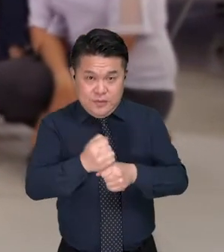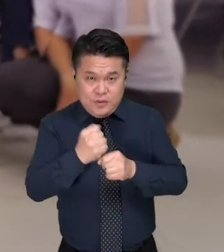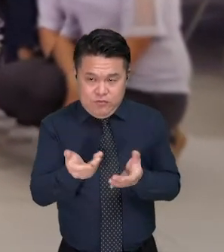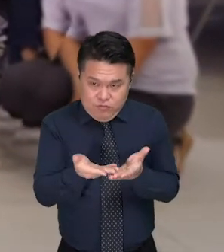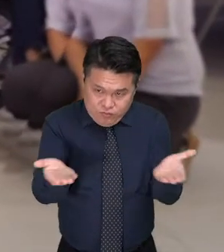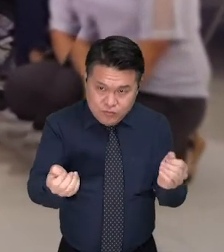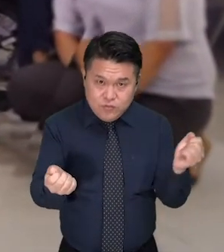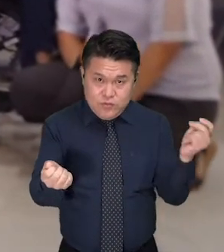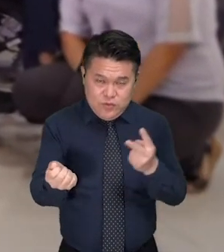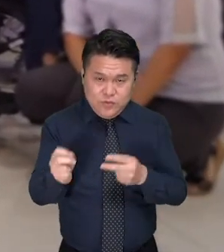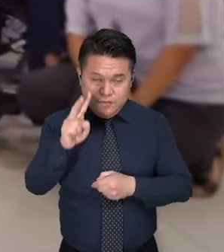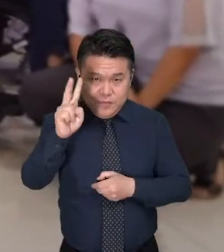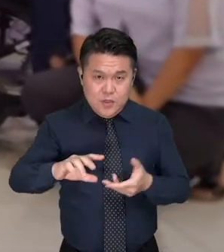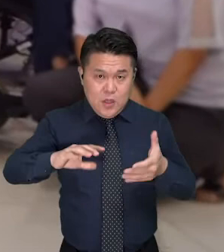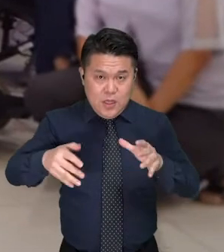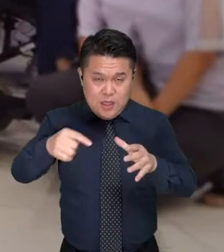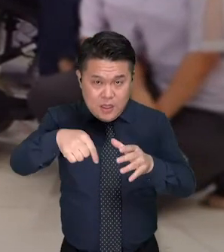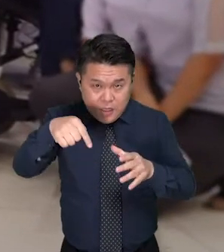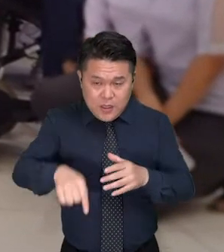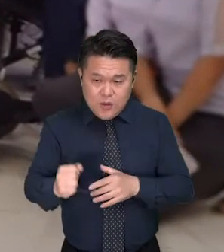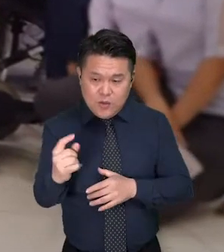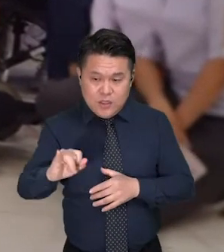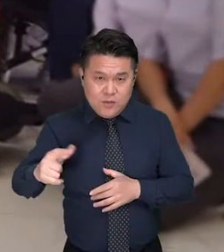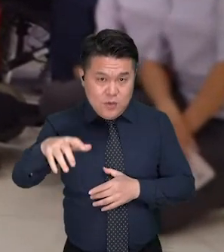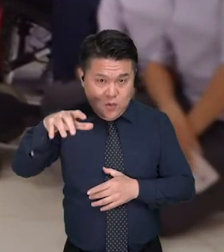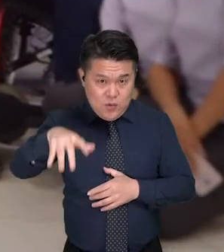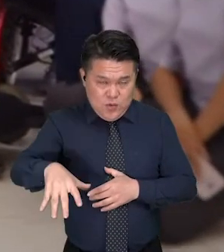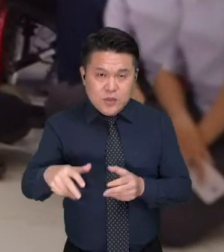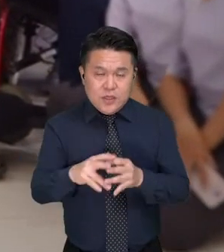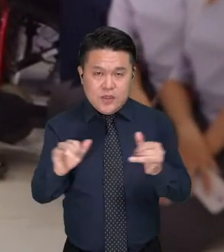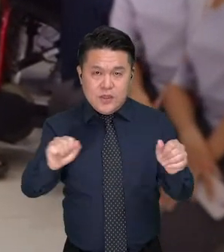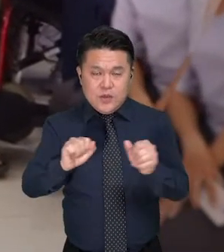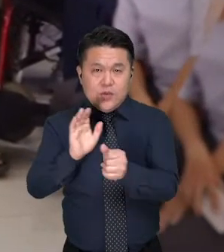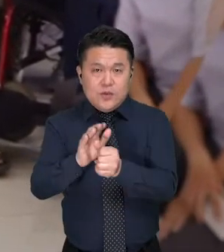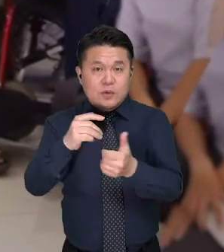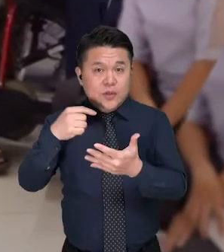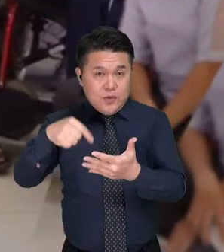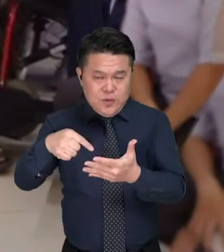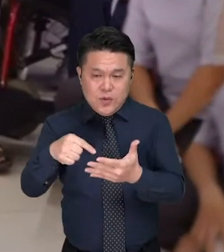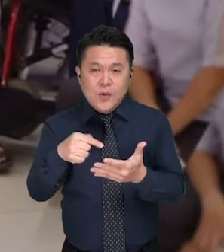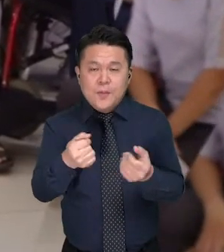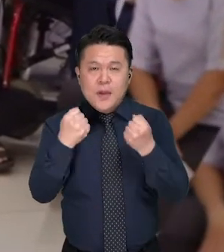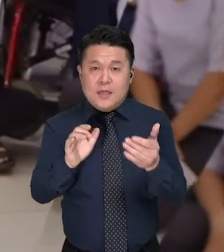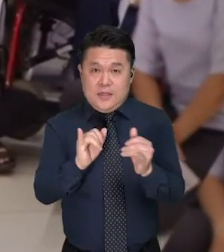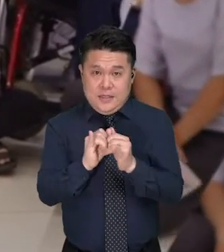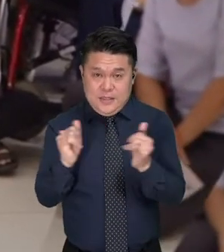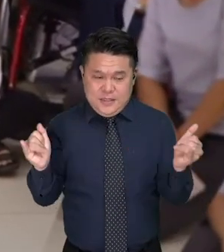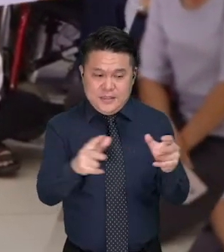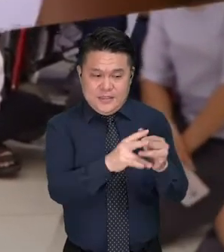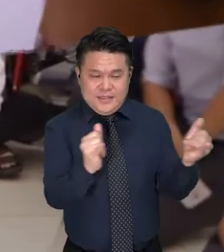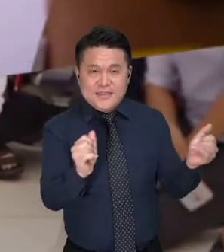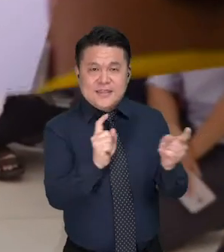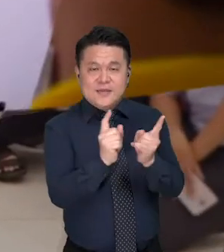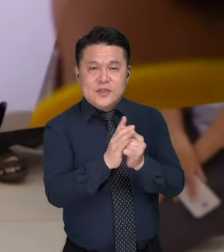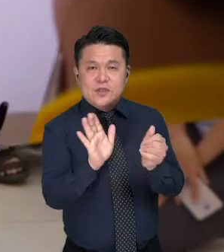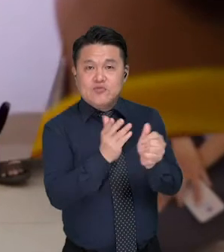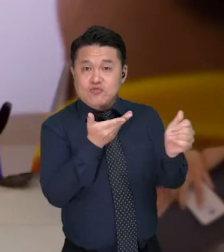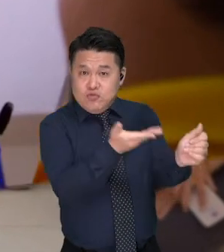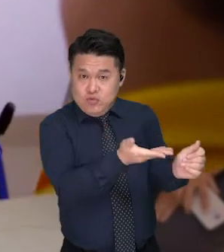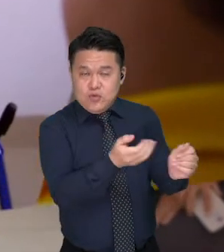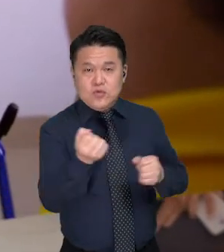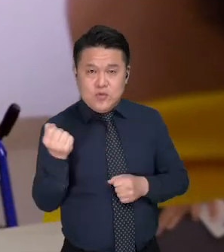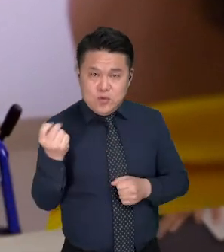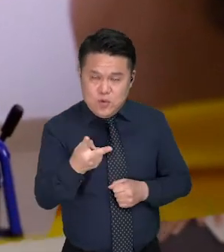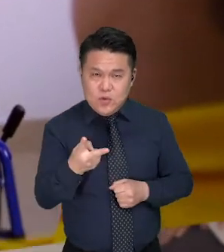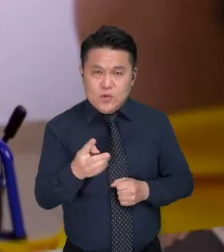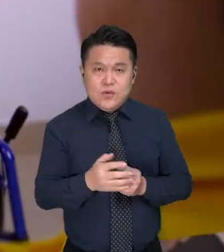보급, 베트남 호치민 지역에 장애인 활동 지원사 교육이 있고 교육을 받은 사람들이 장애인 당사자에게